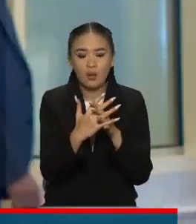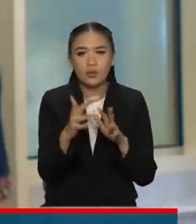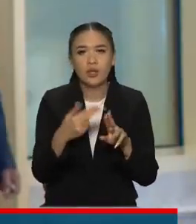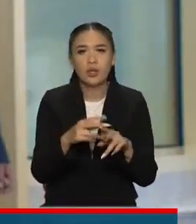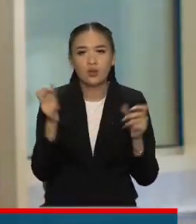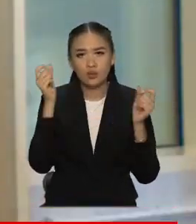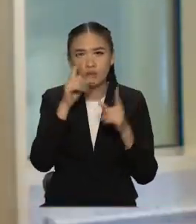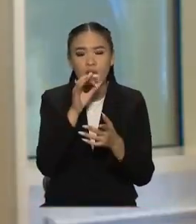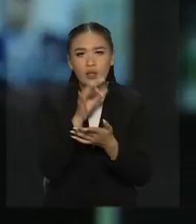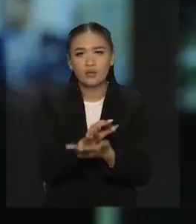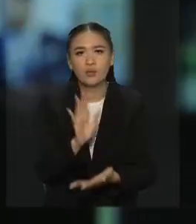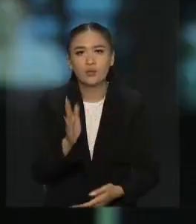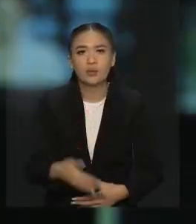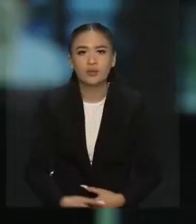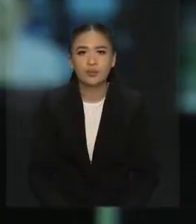айта аламыз.